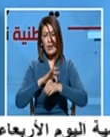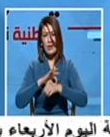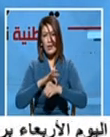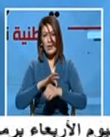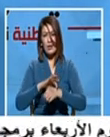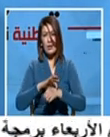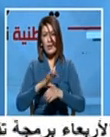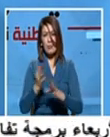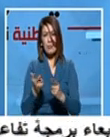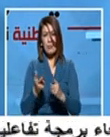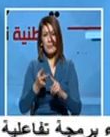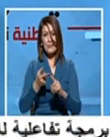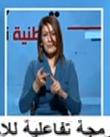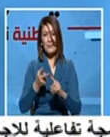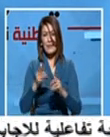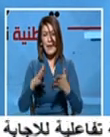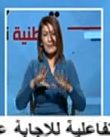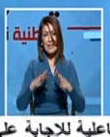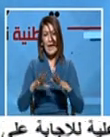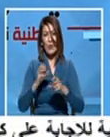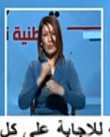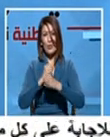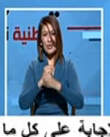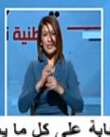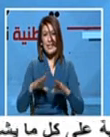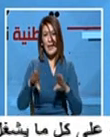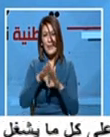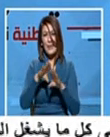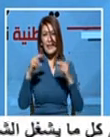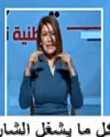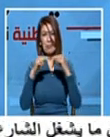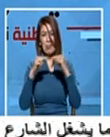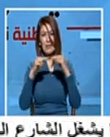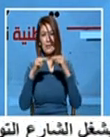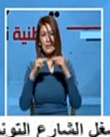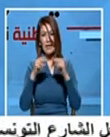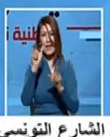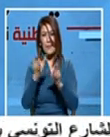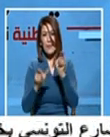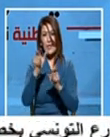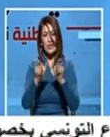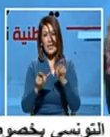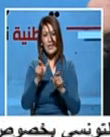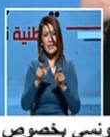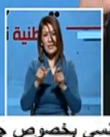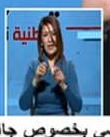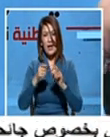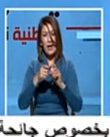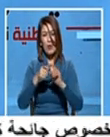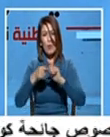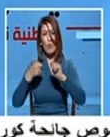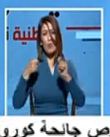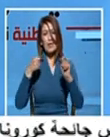الوقت اللي باش نحاولوا نعملوا ان اكيليبر انتر مواصلة